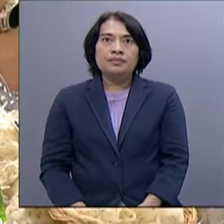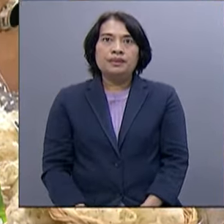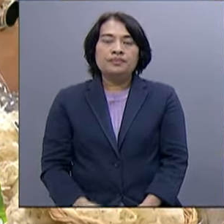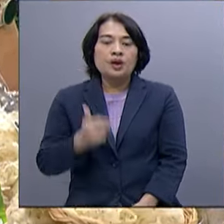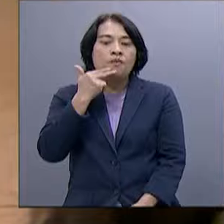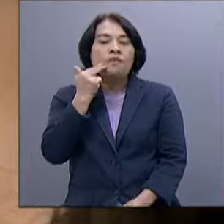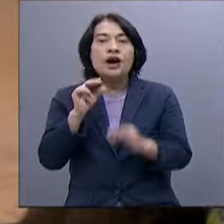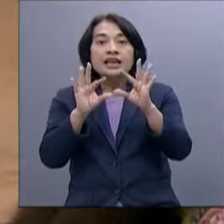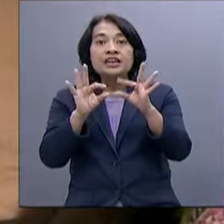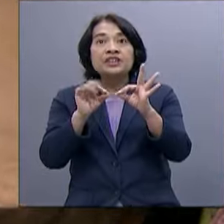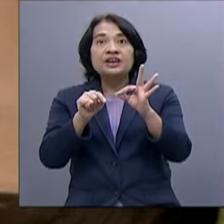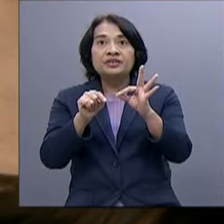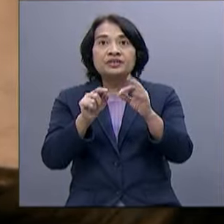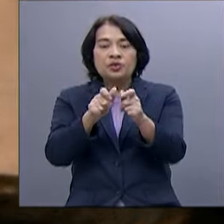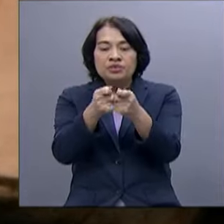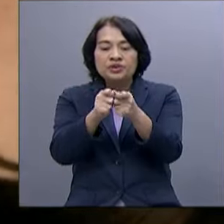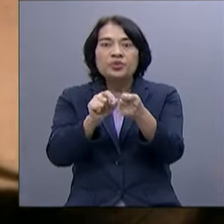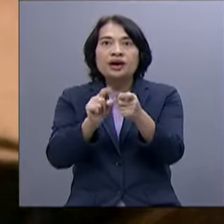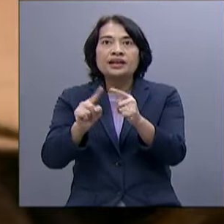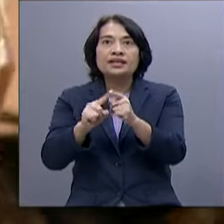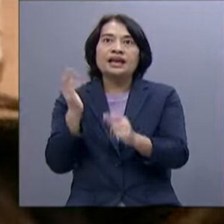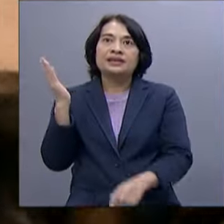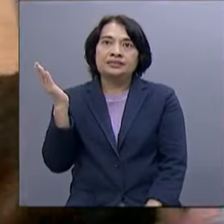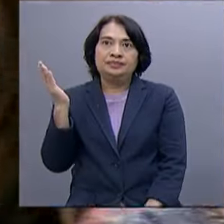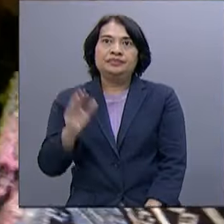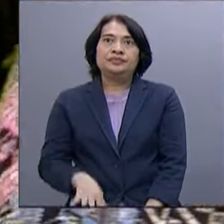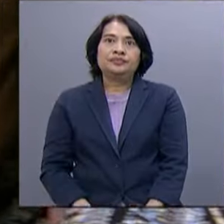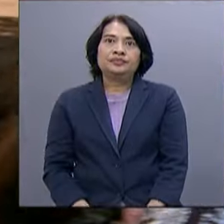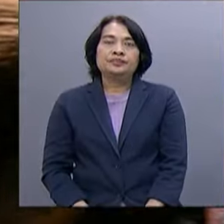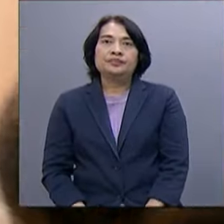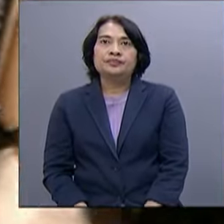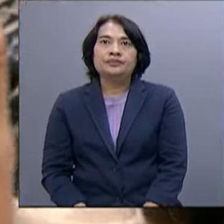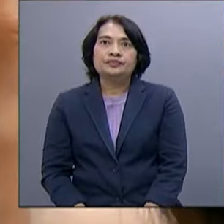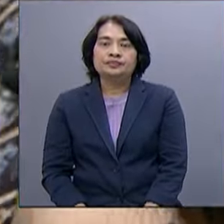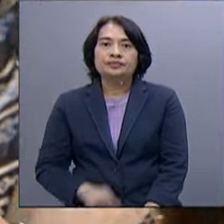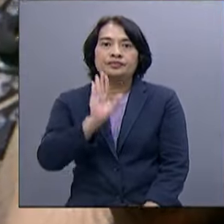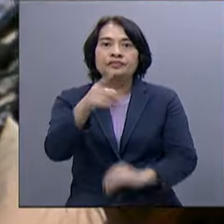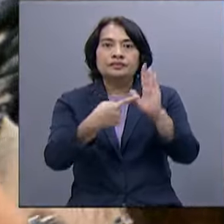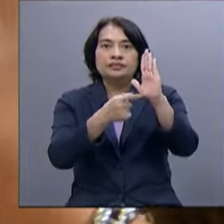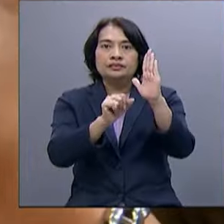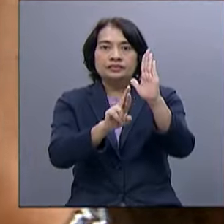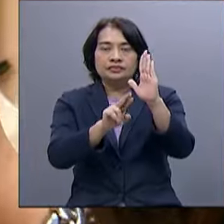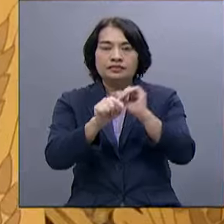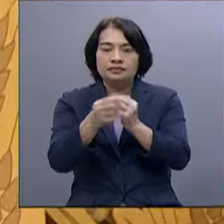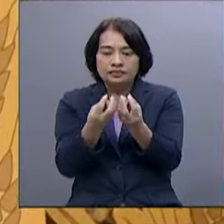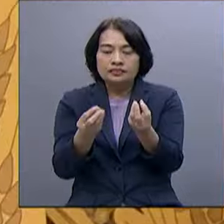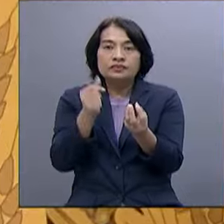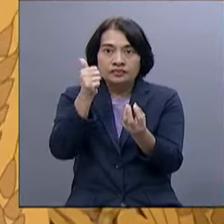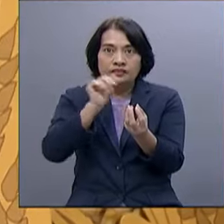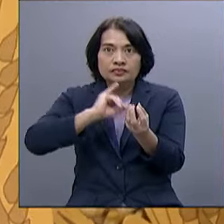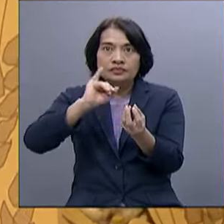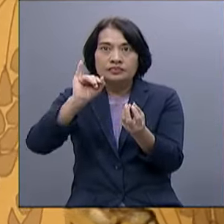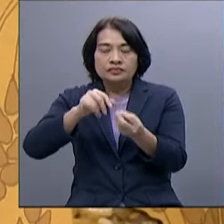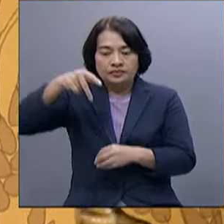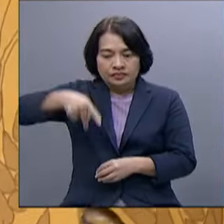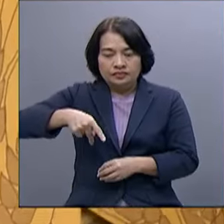นี่อวดอยู่ค่ะอ ยากกินก็กินไม่ได้ ไม่ได้เล่าใช่ไหมฮะอวดเหรอฮะ นี่อวดอยู่ค่ะต้องบอกว่ากระยาศาสตร์ของเมืองสระบุรีเนี่ยเป็นของดีใช่ไหมคะมีความพิเศษ